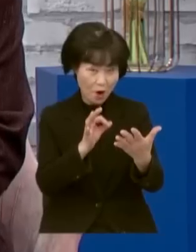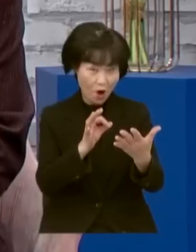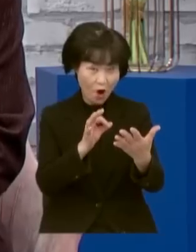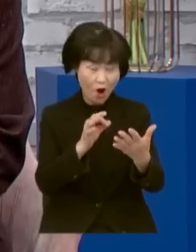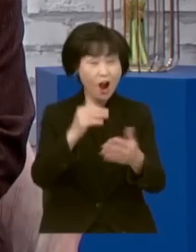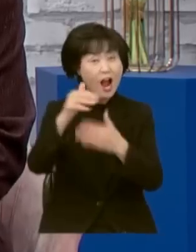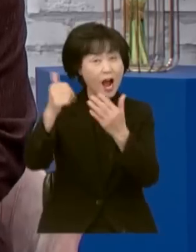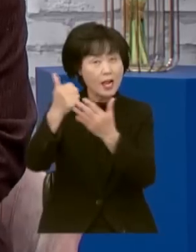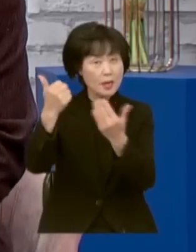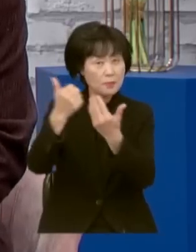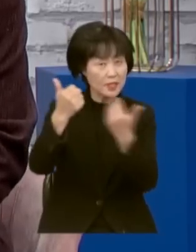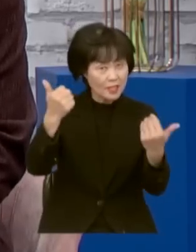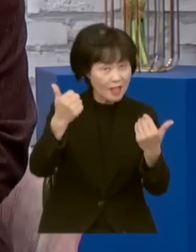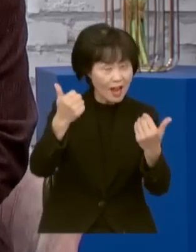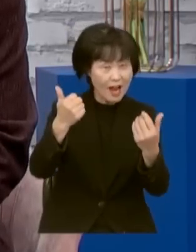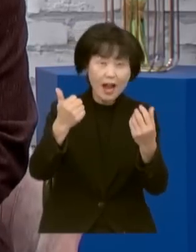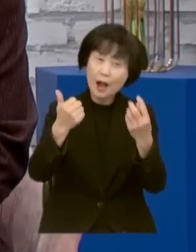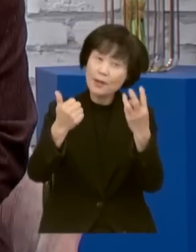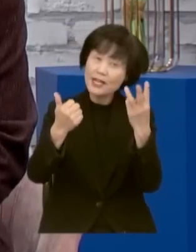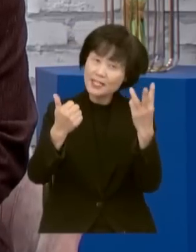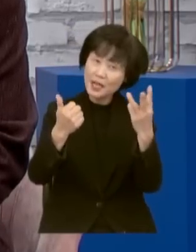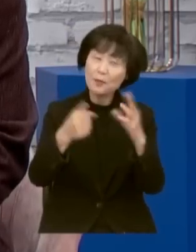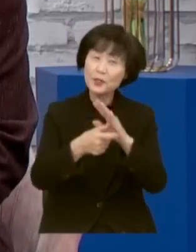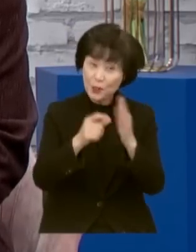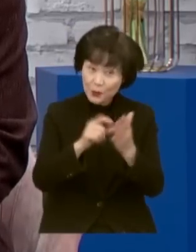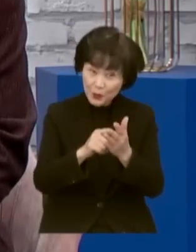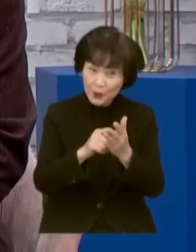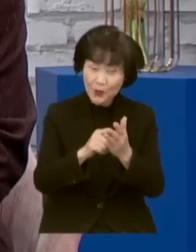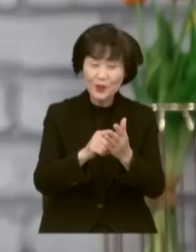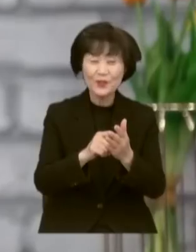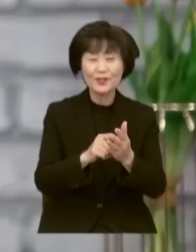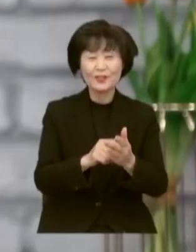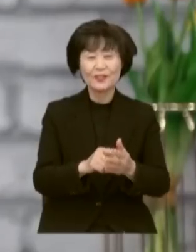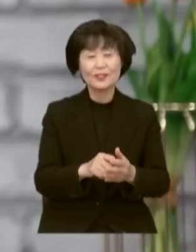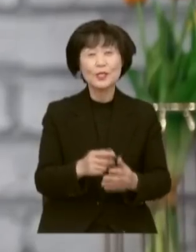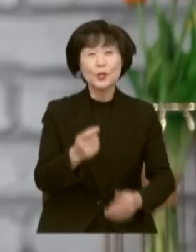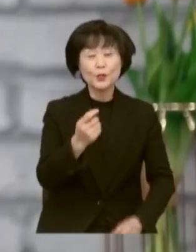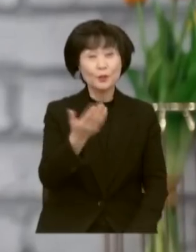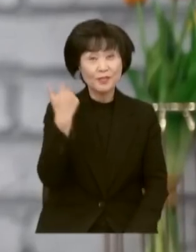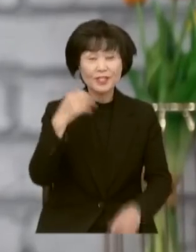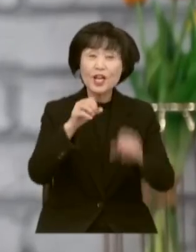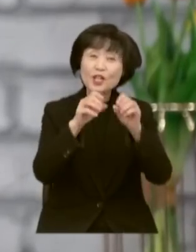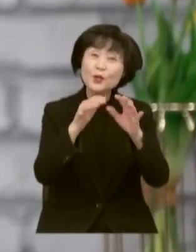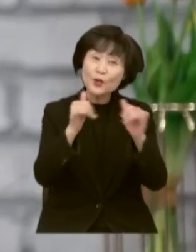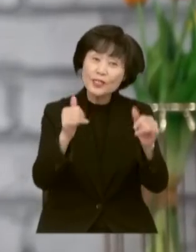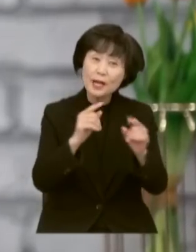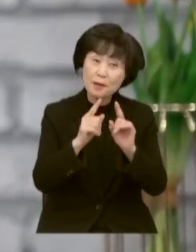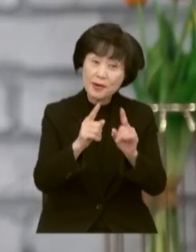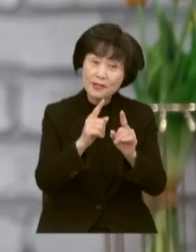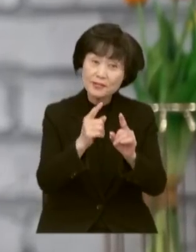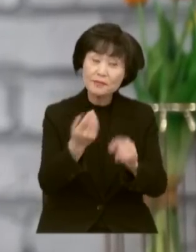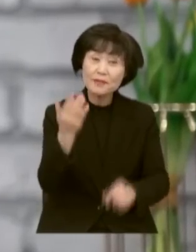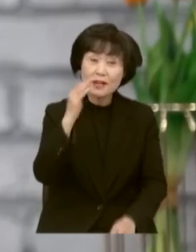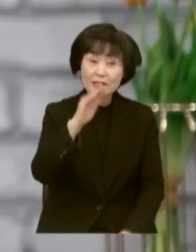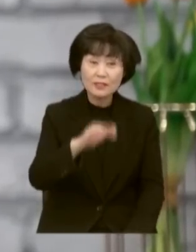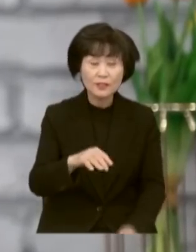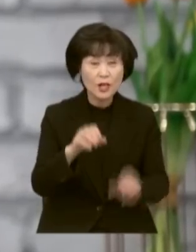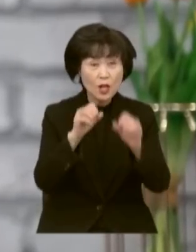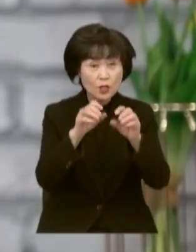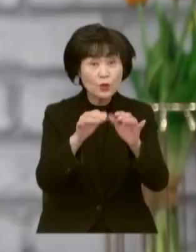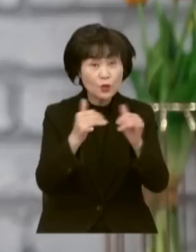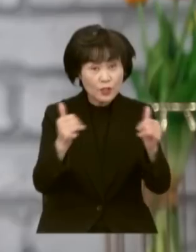광야 한 세 번 이상 갔다 오셨습니다. 네, 세 번 이상 갔다 오셨는데. 네. 아까 선교사라는 말을 잠깐 하셨거든요. 네.